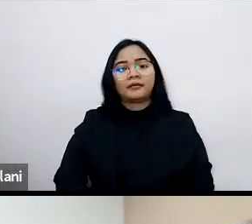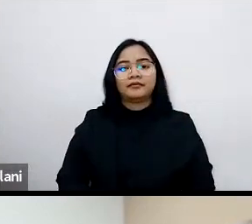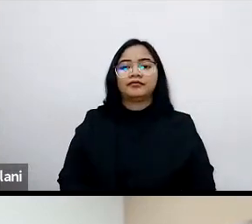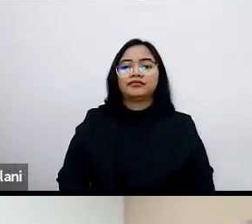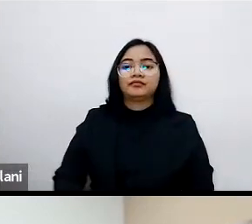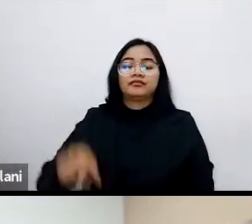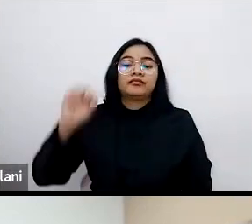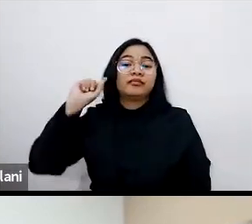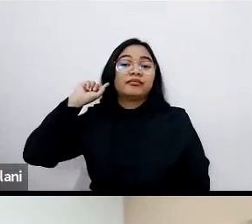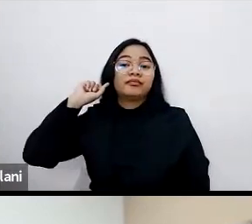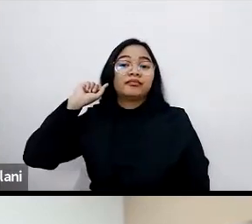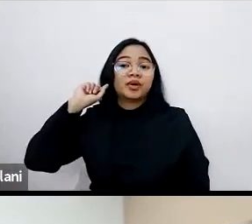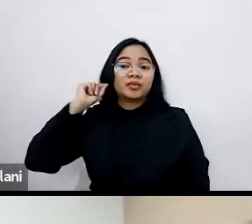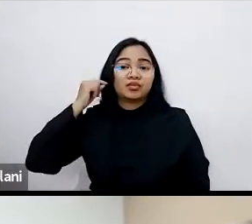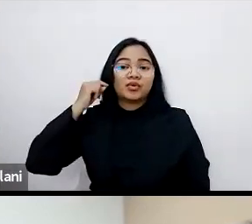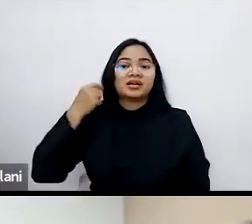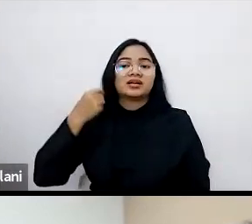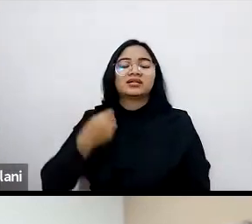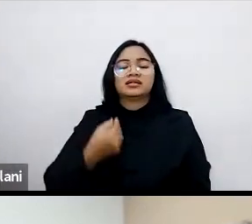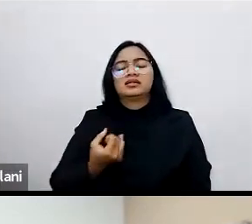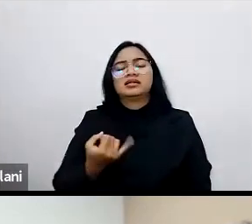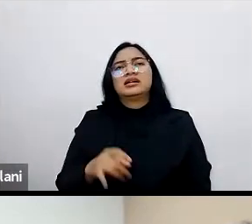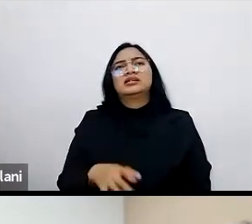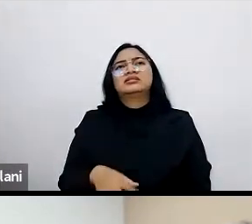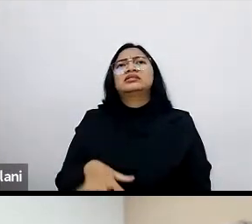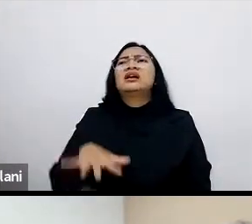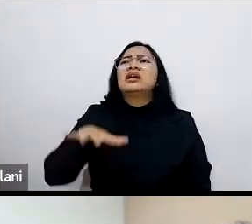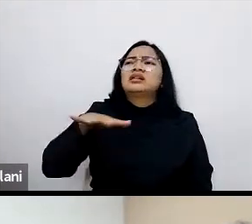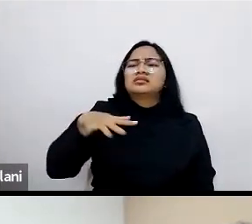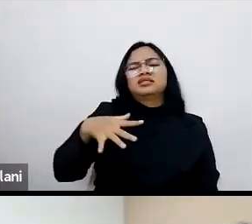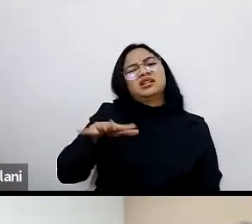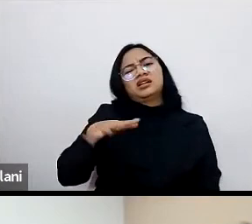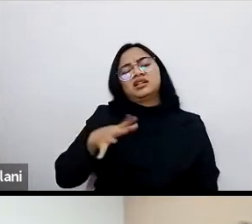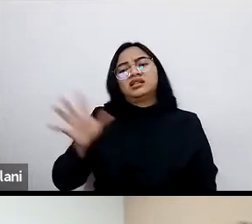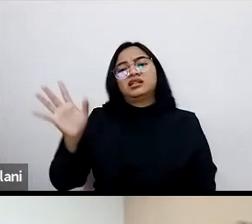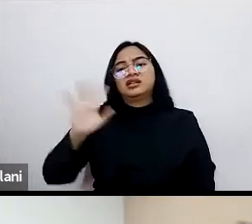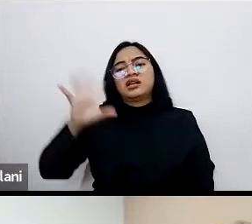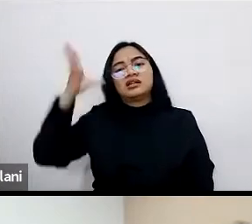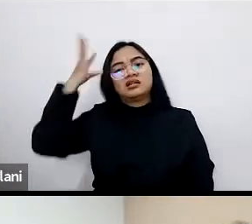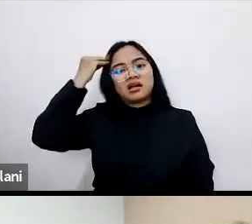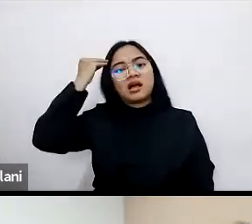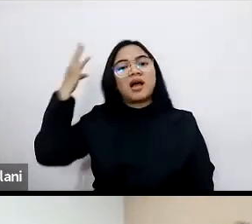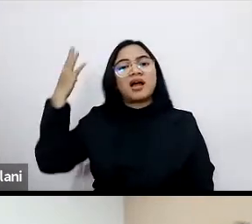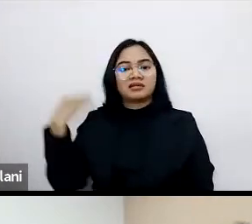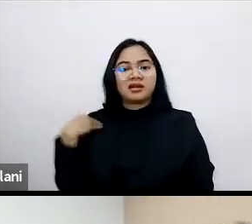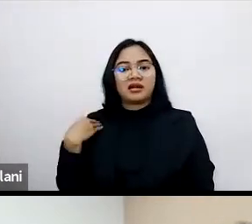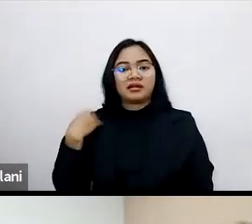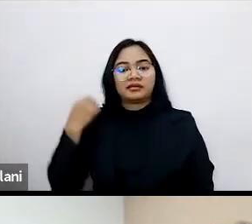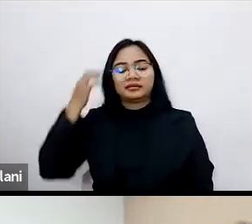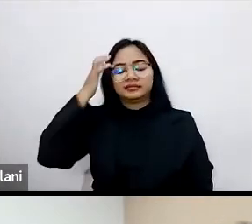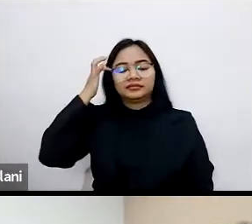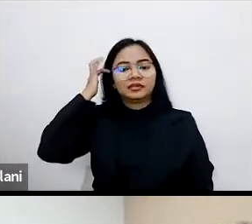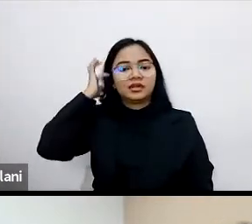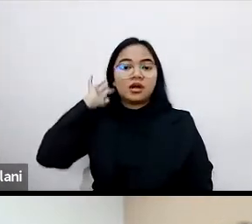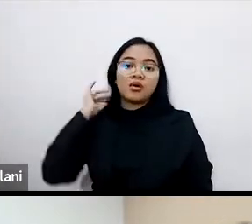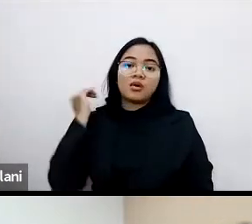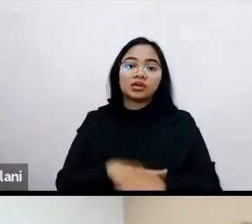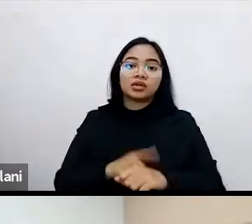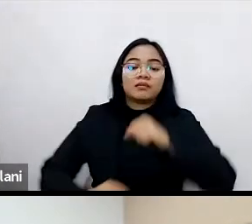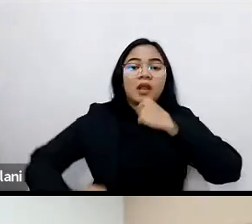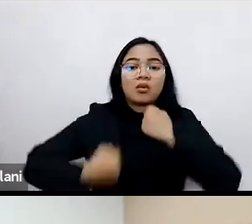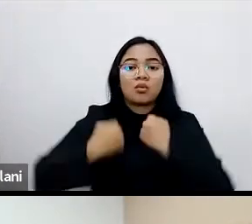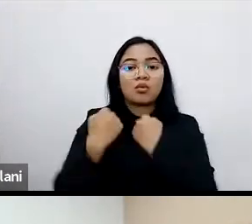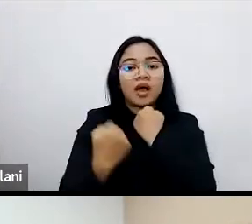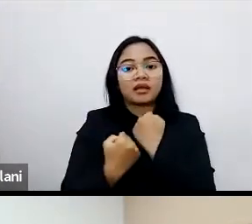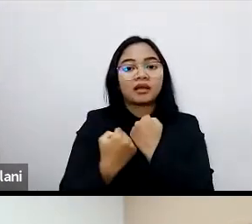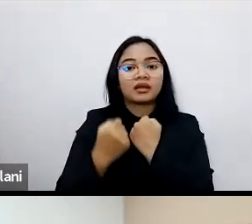tuh tidak dianggap ada gitu. Jadi ketika kita melakukannya ini kan